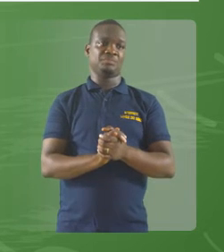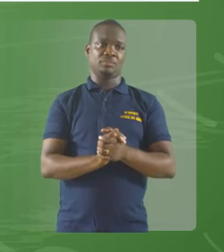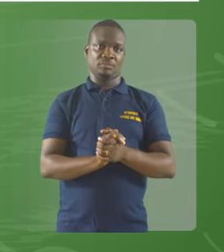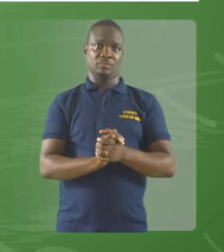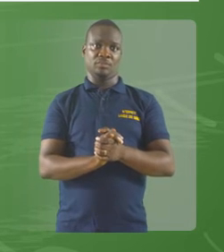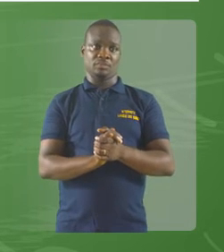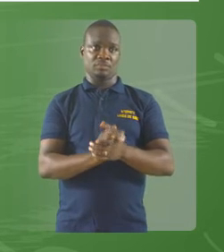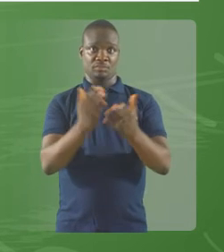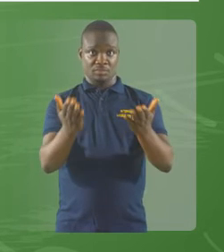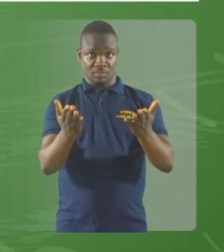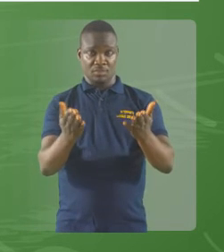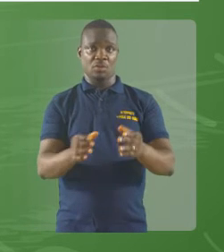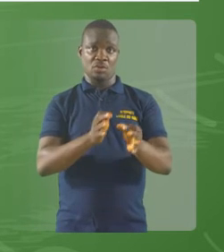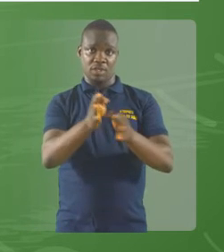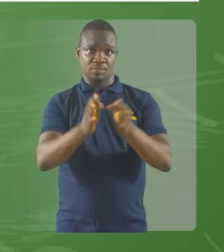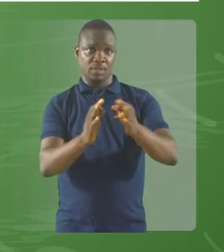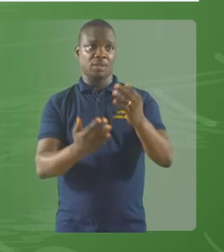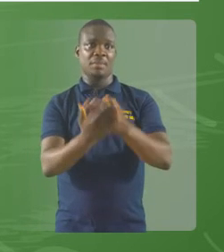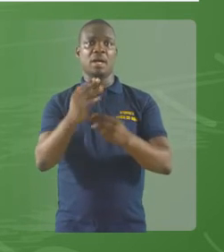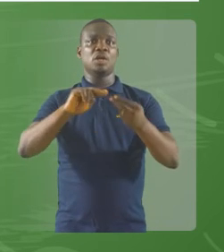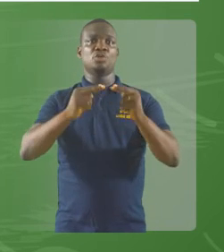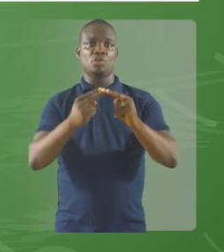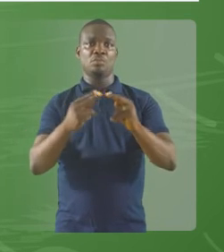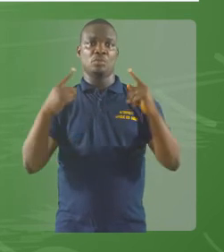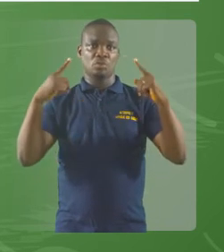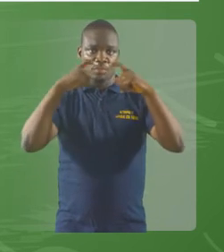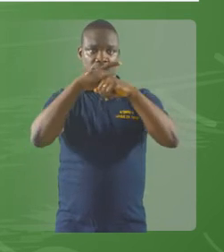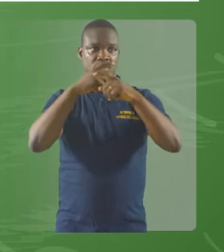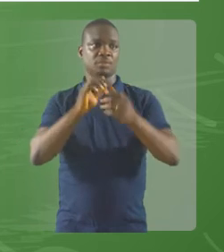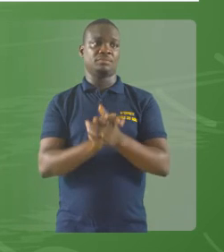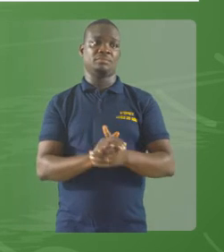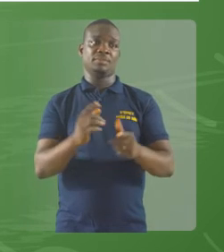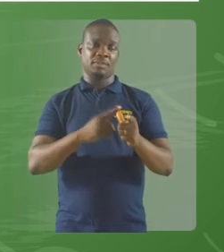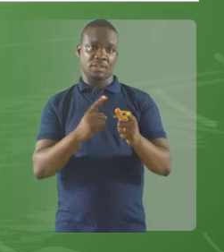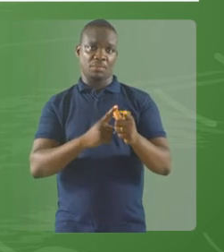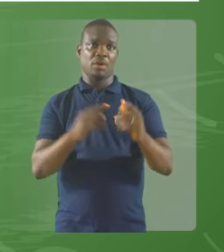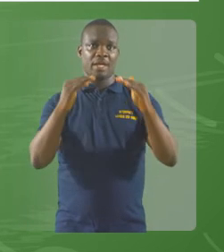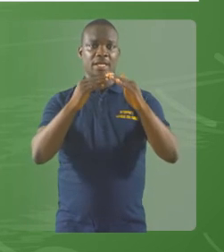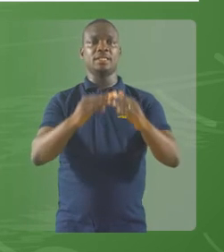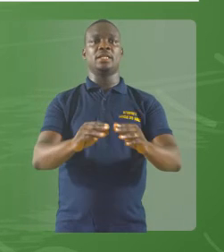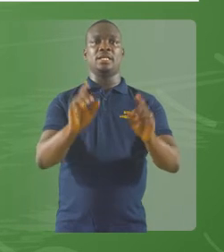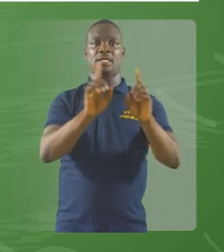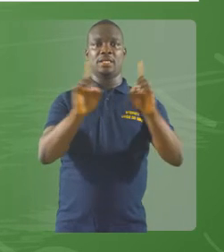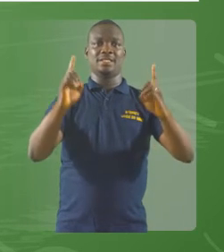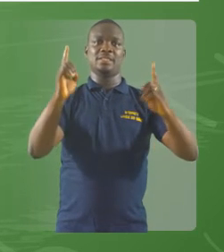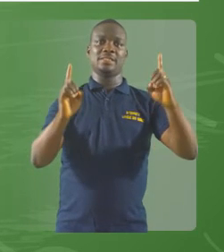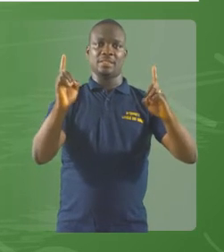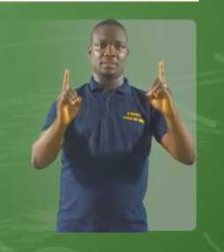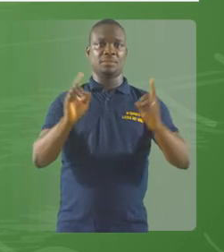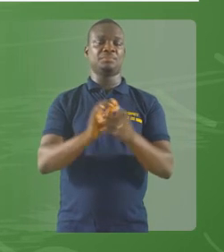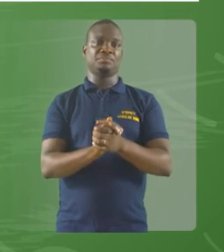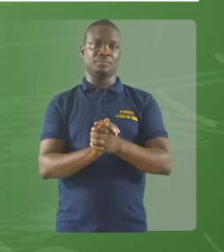Ceci va se traduire à l'aide d'un nombre complexe. D'abord, l'égalité des distances va se